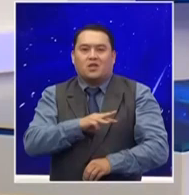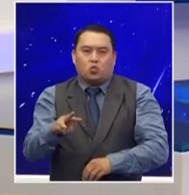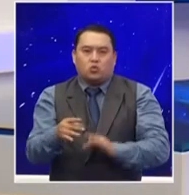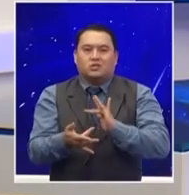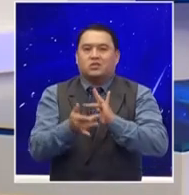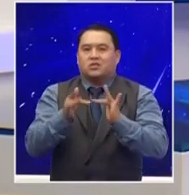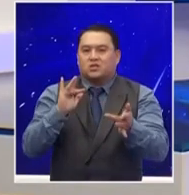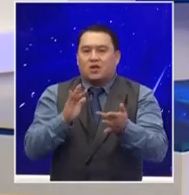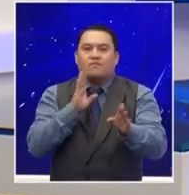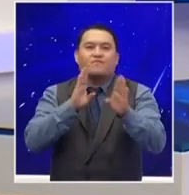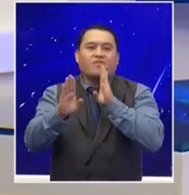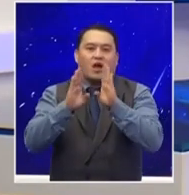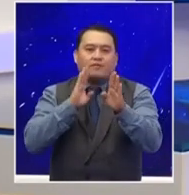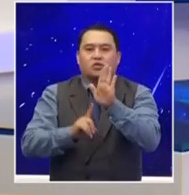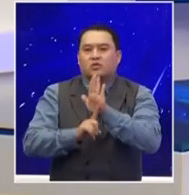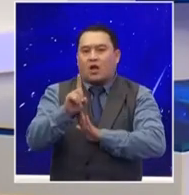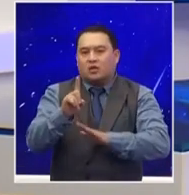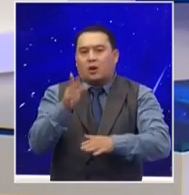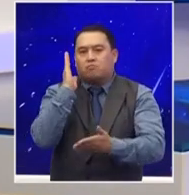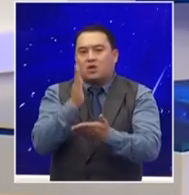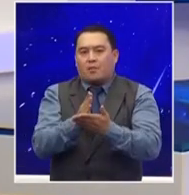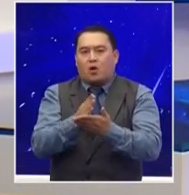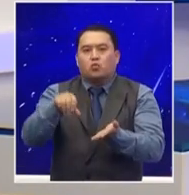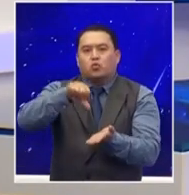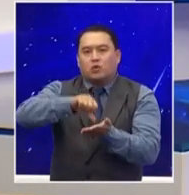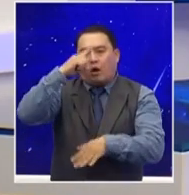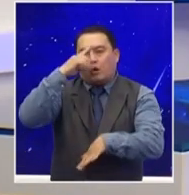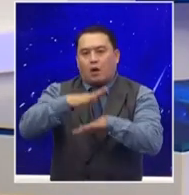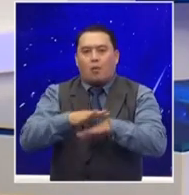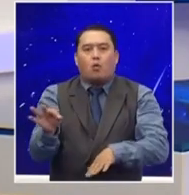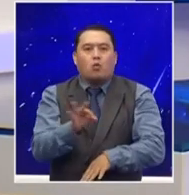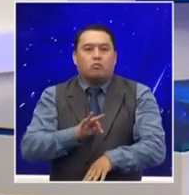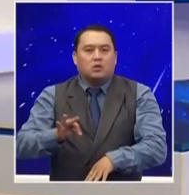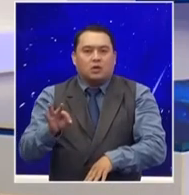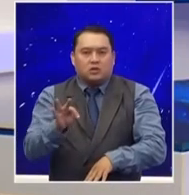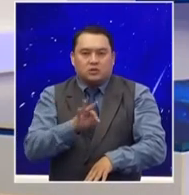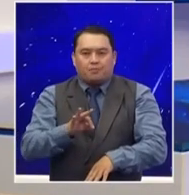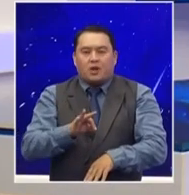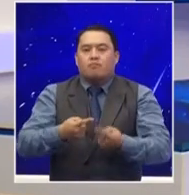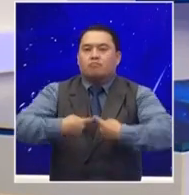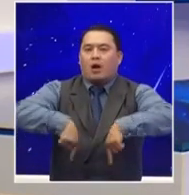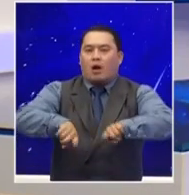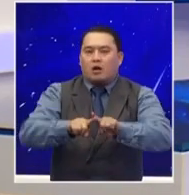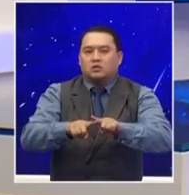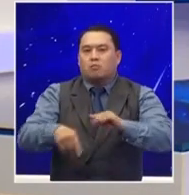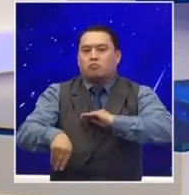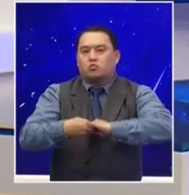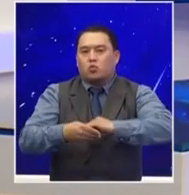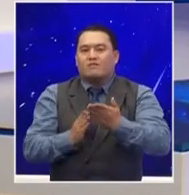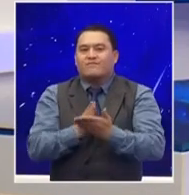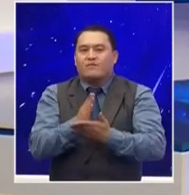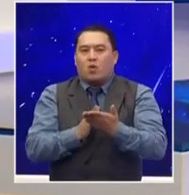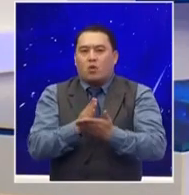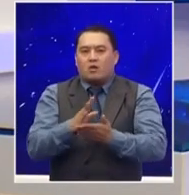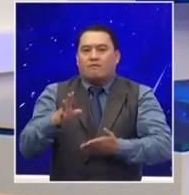минут в социальной сети Facebook стартовал прямой эфир с участием акима Алматинской области. На площадке «Антикор